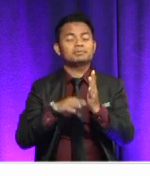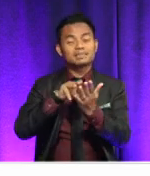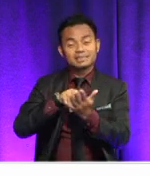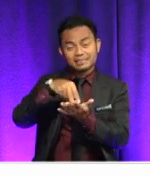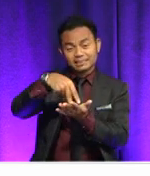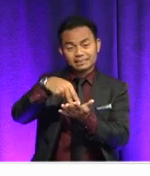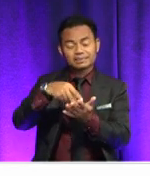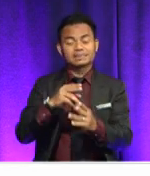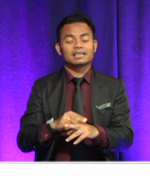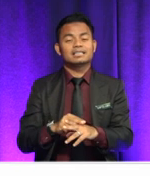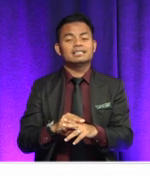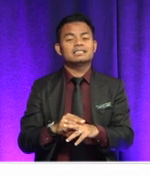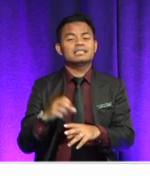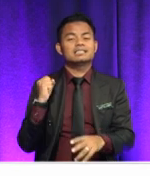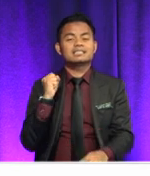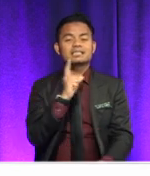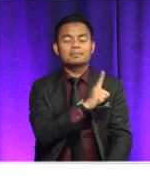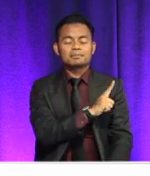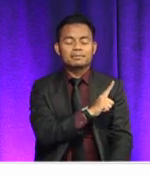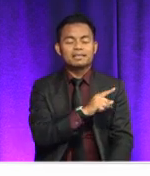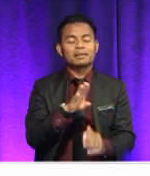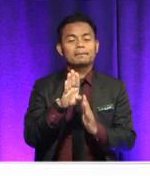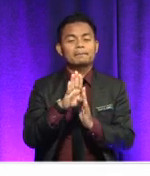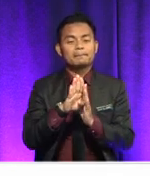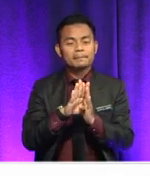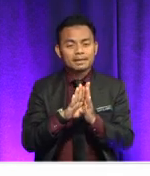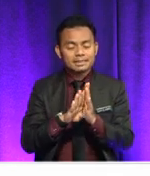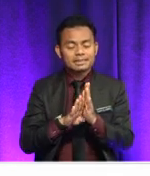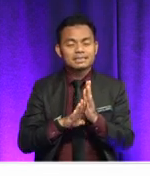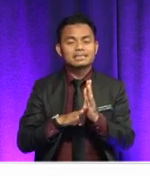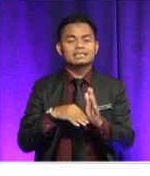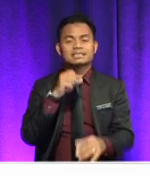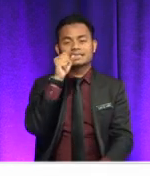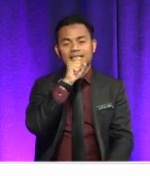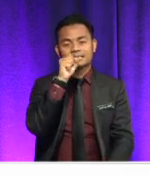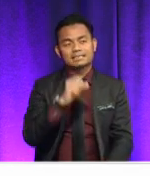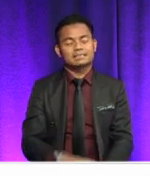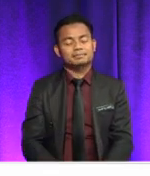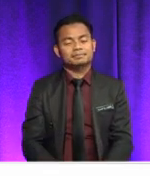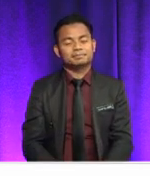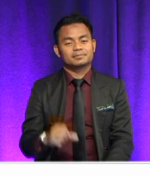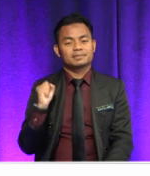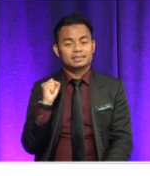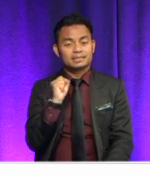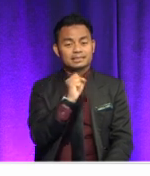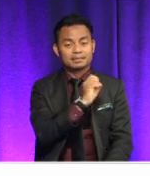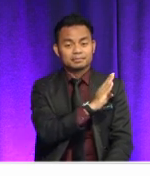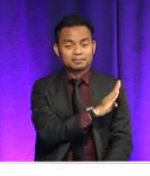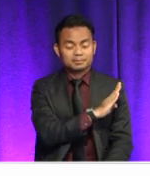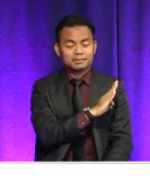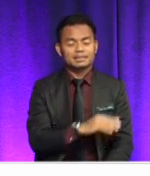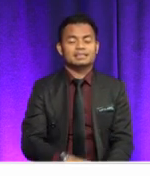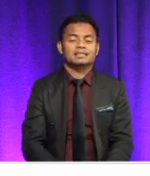bernyanyi jadi sambil itulah dia punya perkataan yang menggabungkan kedua-duanya yaitu